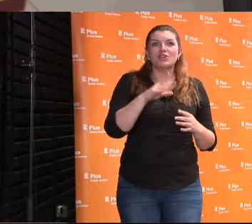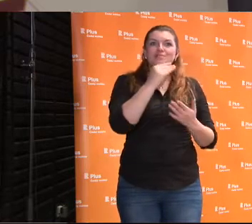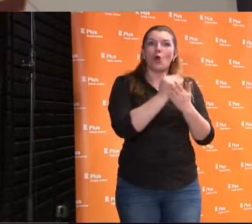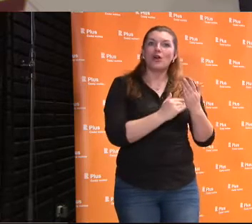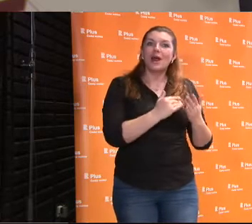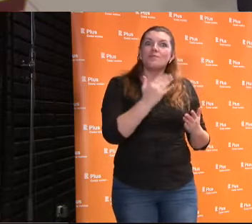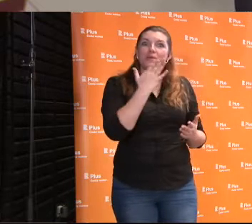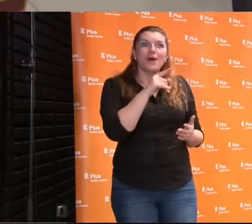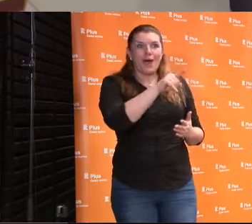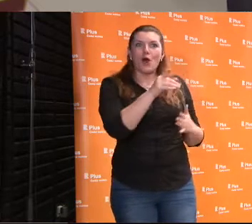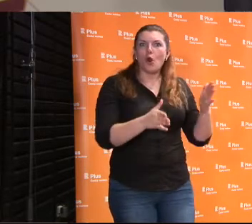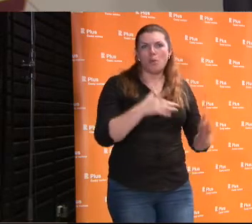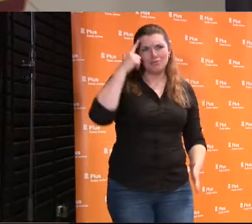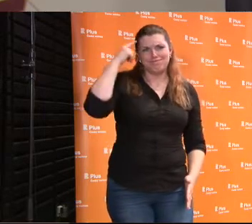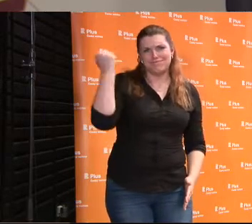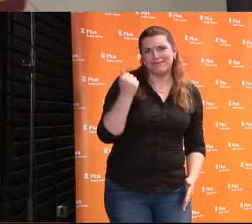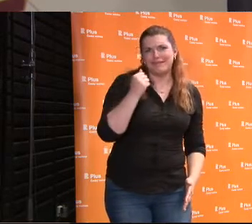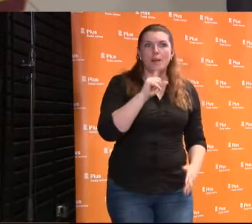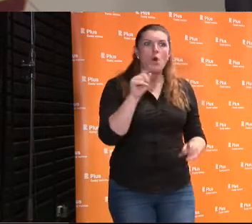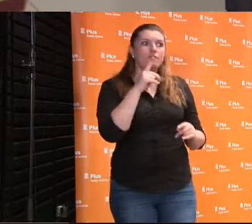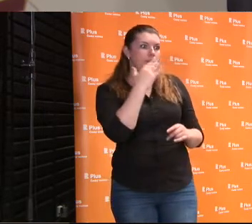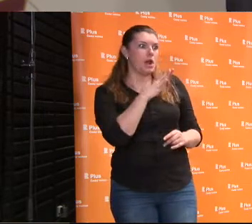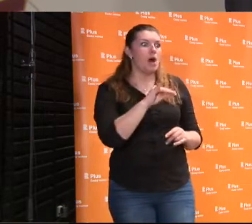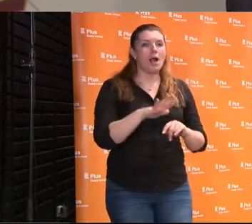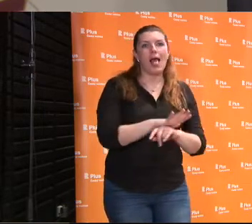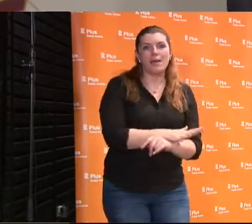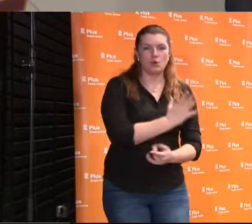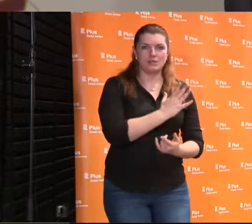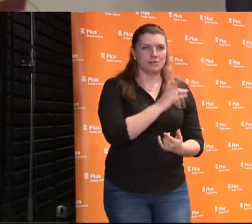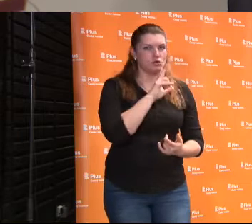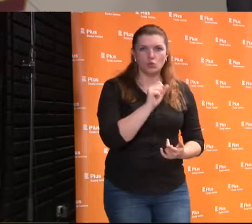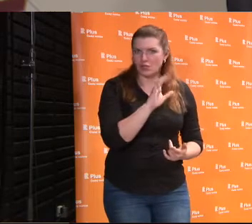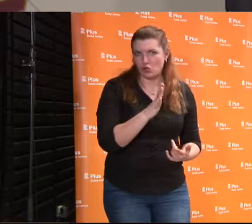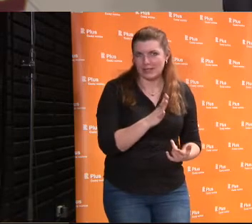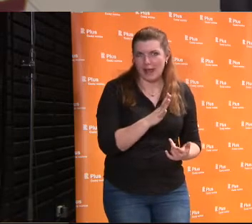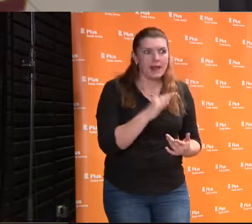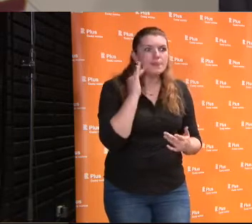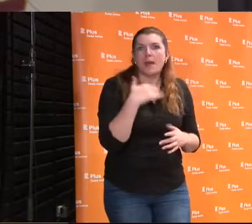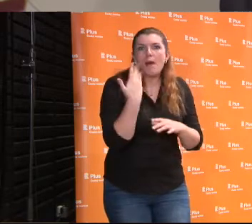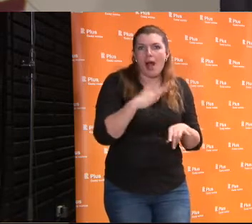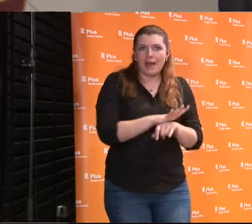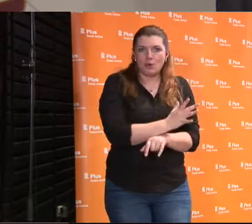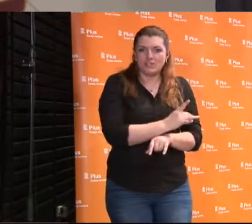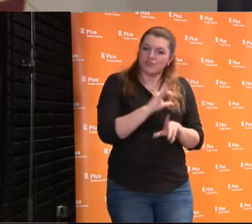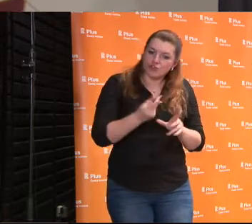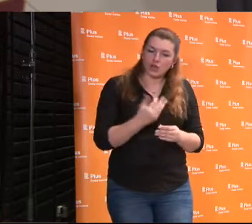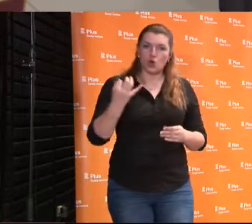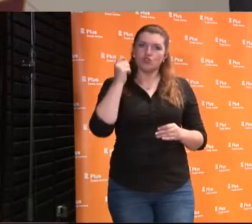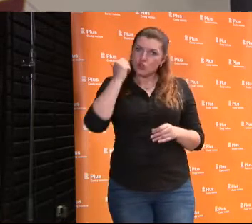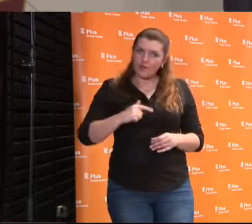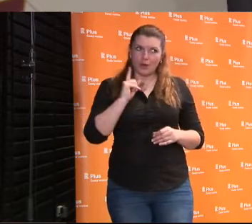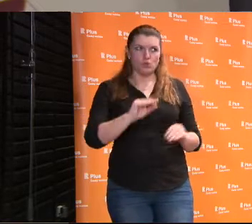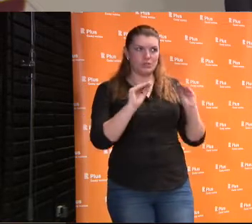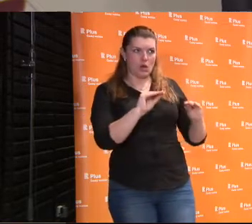má emoce, tak je to všechno jenom tím programem, který máme vevnitř. My stále čekáme na tu chvíli